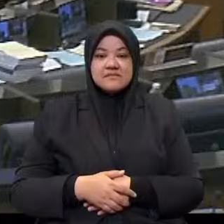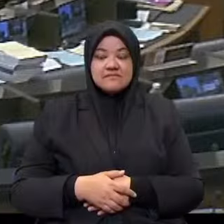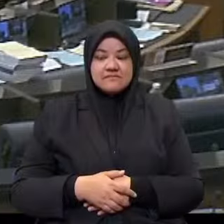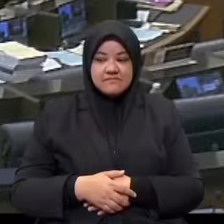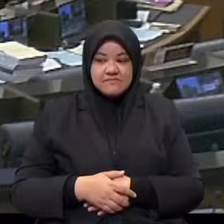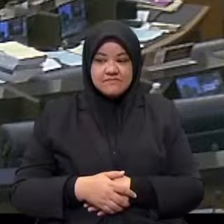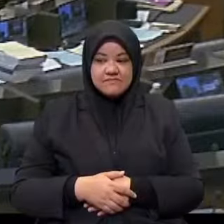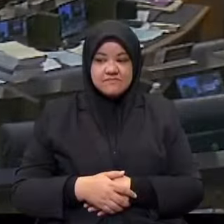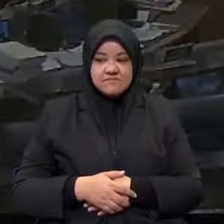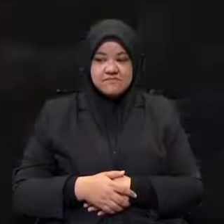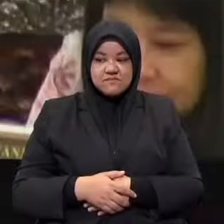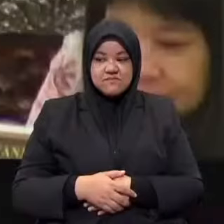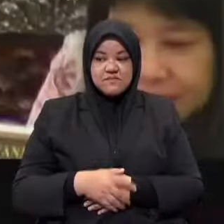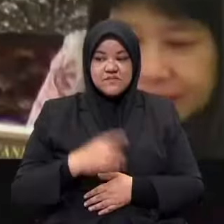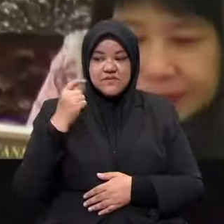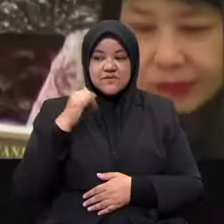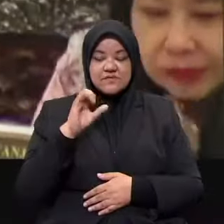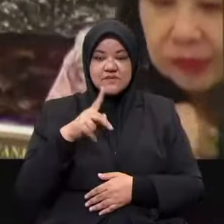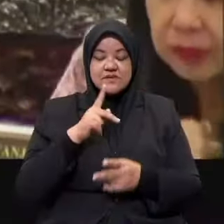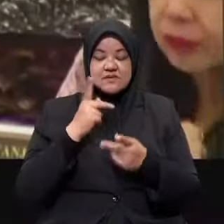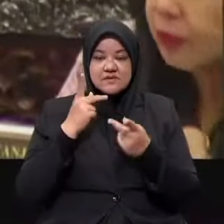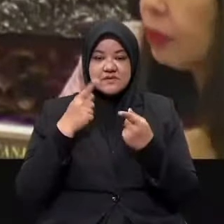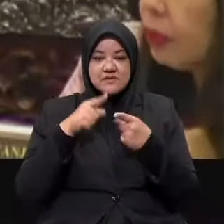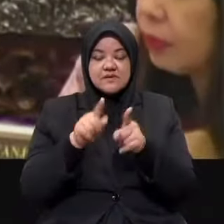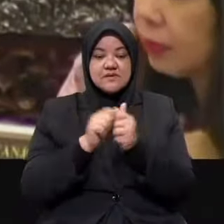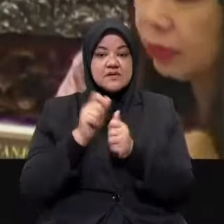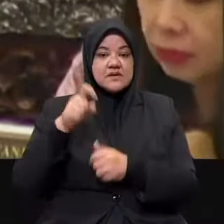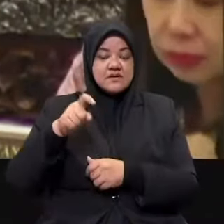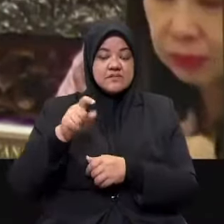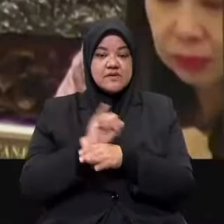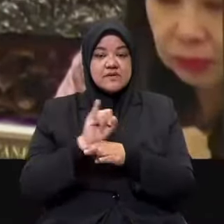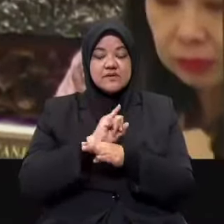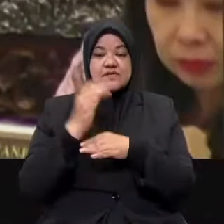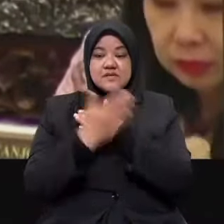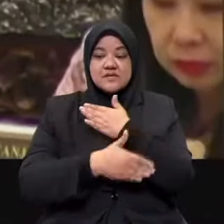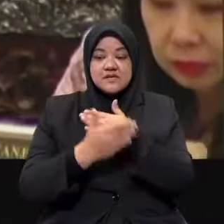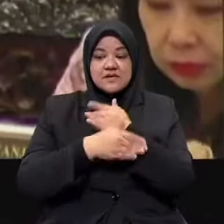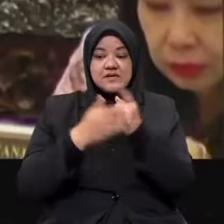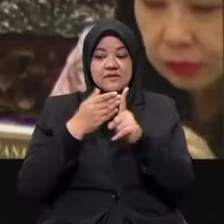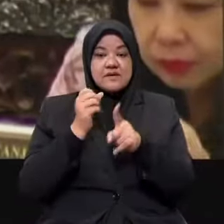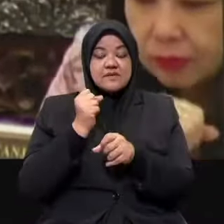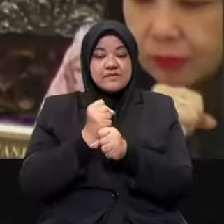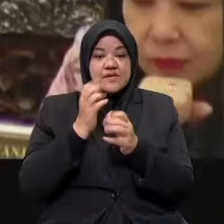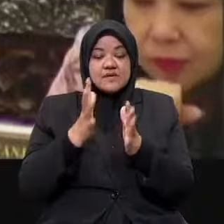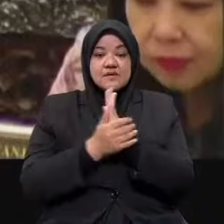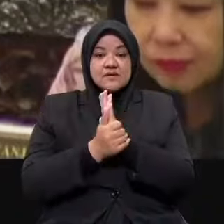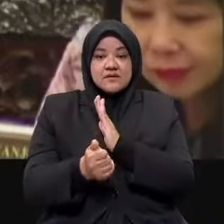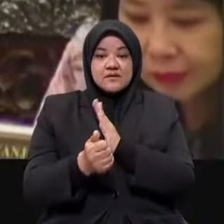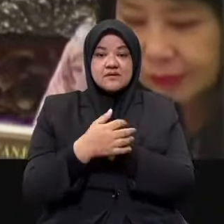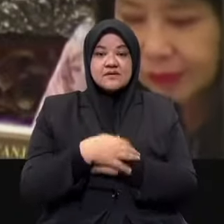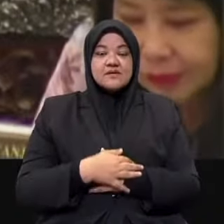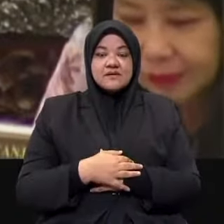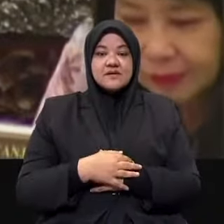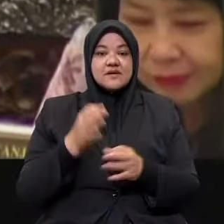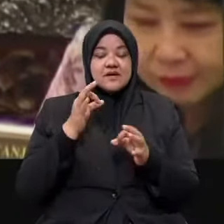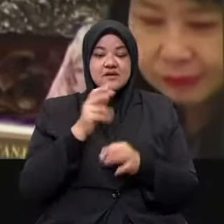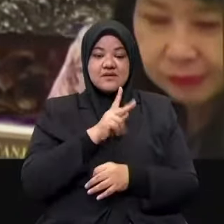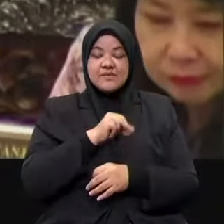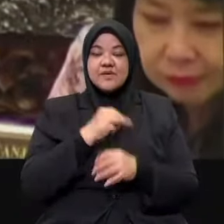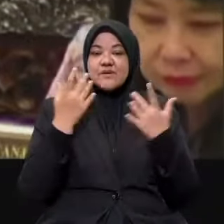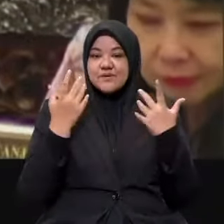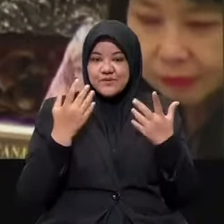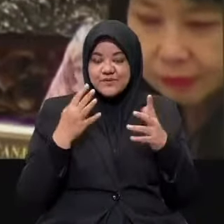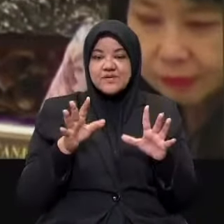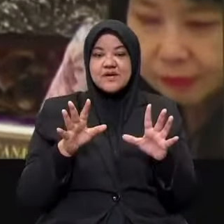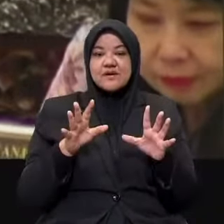speaker Puan yang di-pertua selaras dengan keperluan industri negara terhadap pekerja berkemahiran Kementerian telah